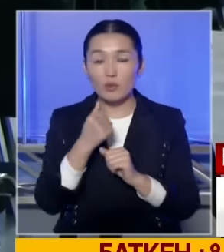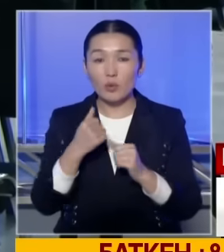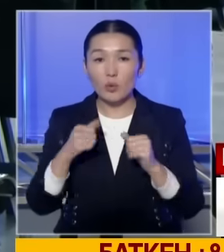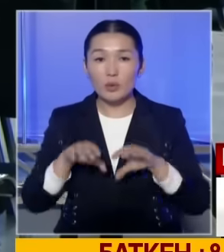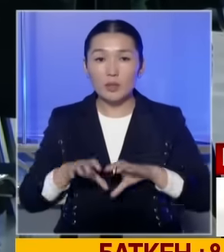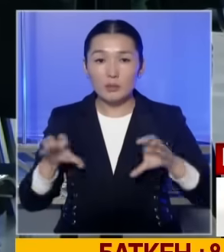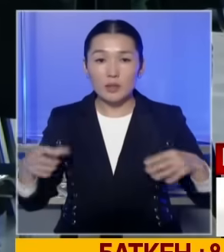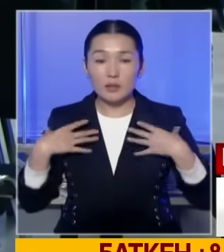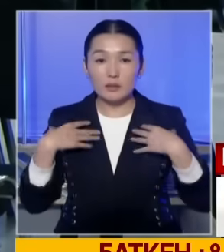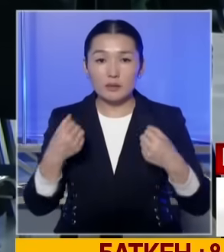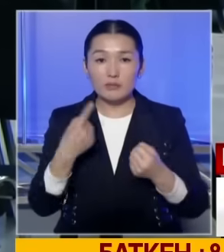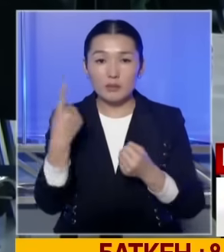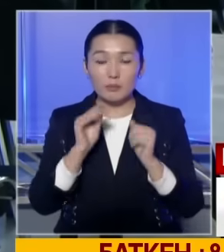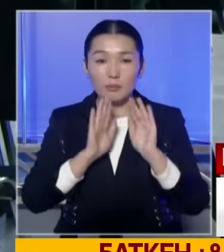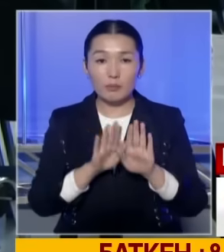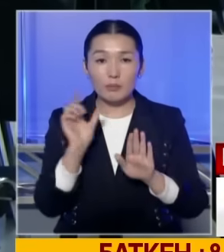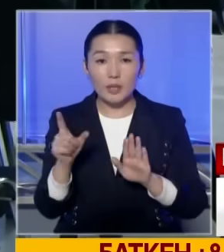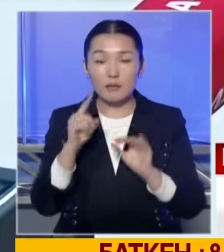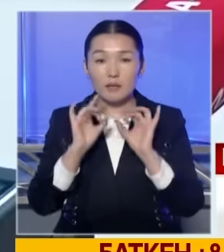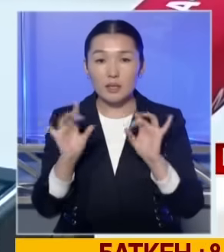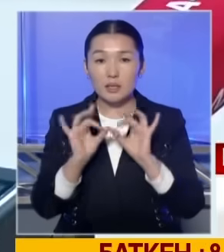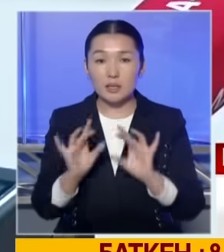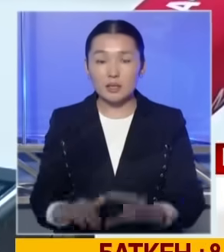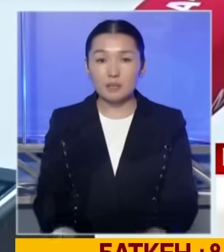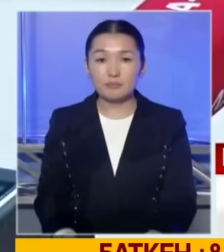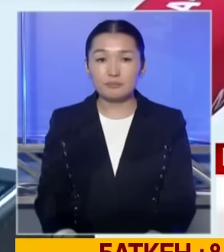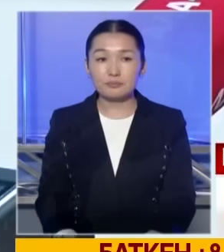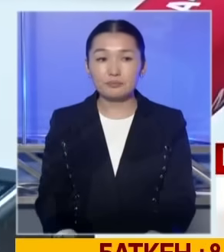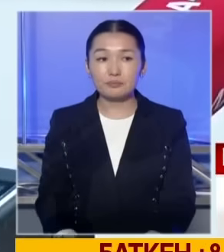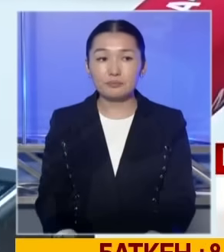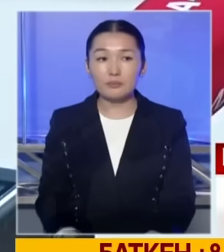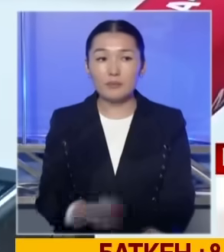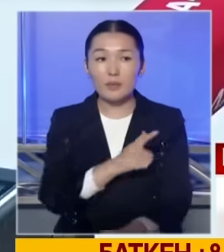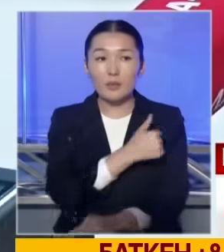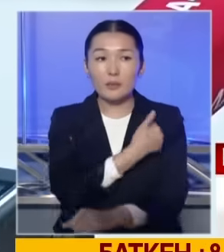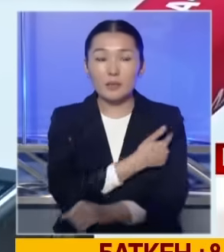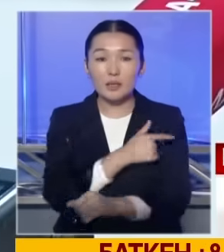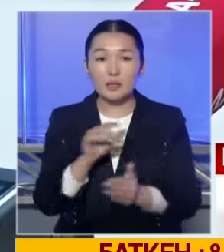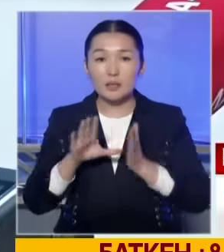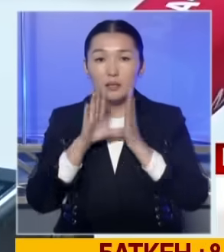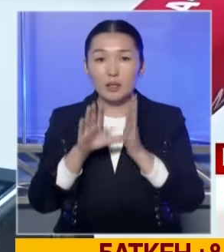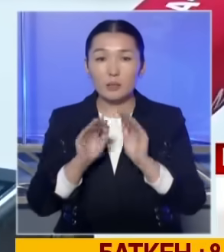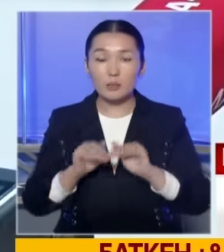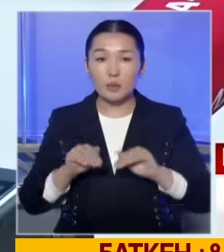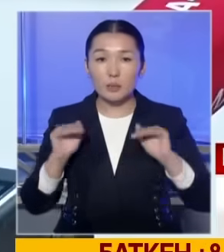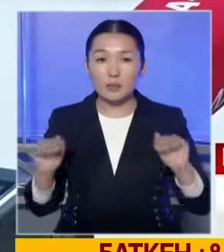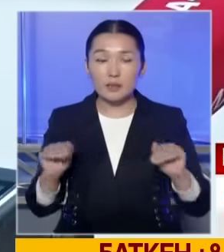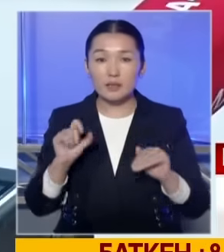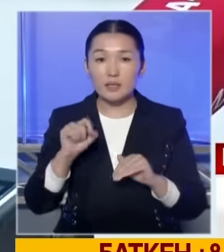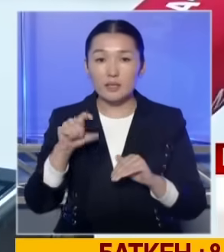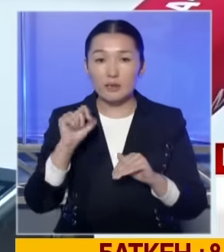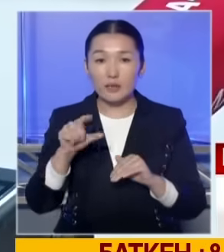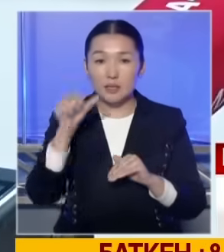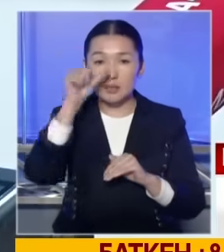сактоо министринин биринчи орун басары билдирди. Балдарга медициналык жардам көрсөтүүнү жакшыртуу максатында октябрь айынын